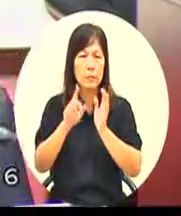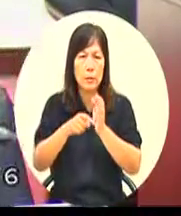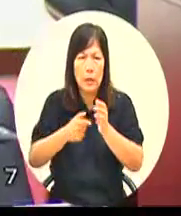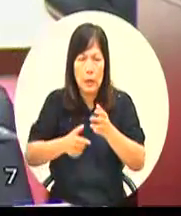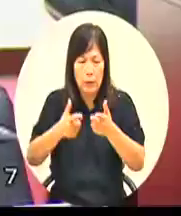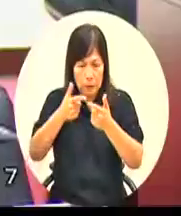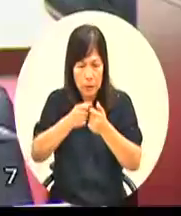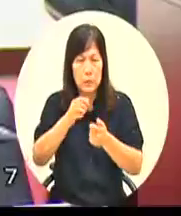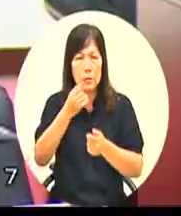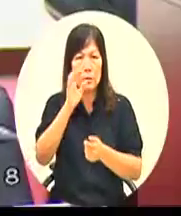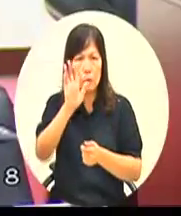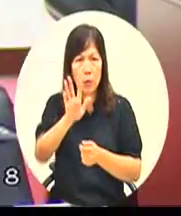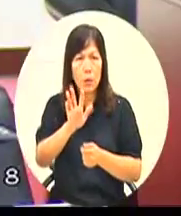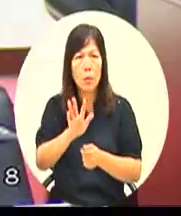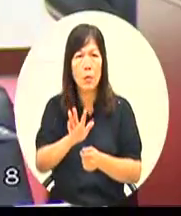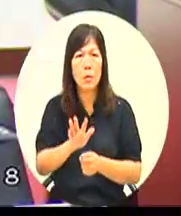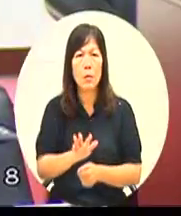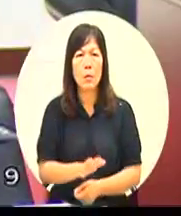适应的一些